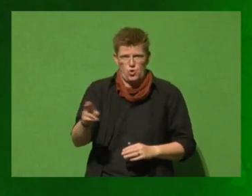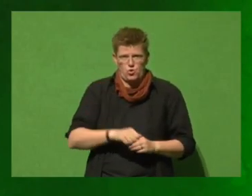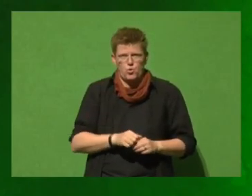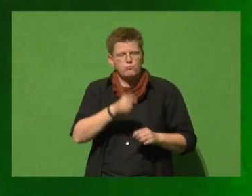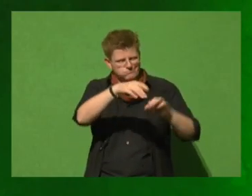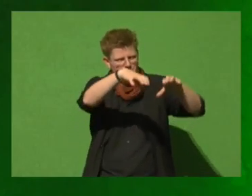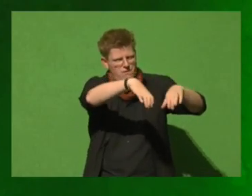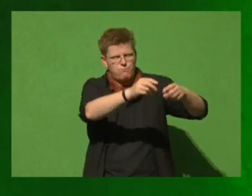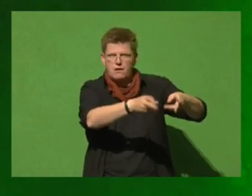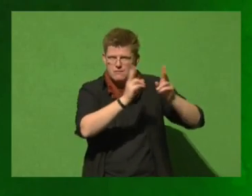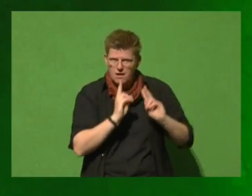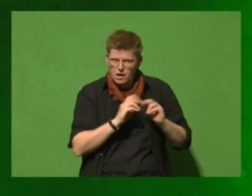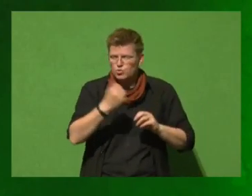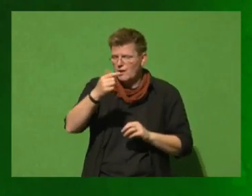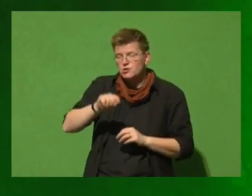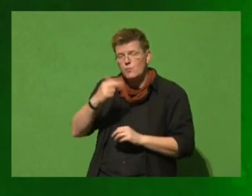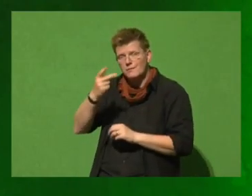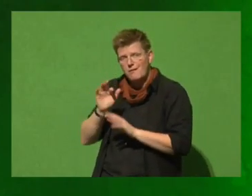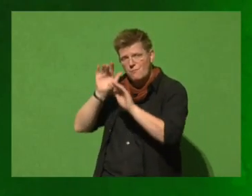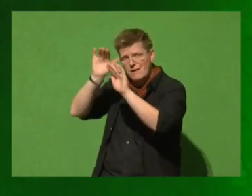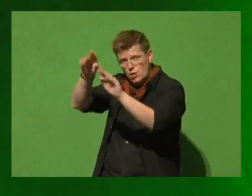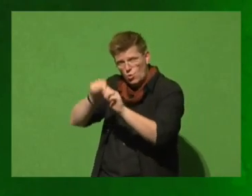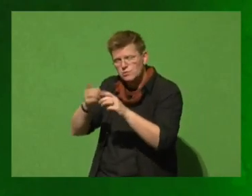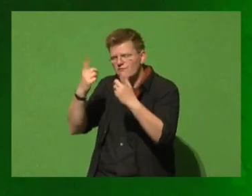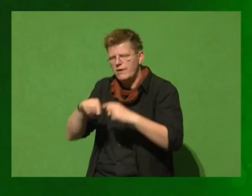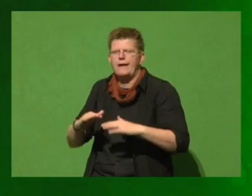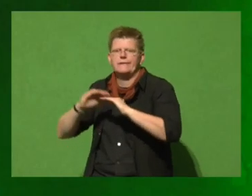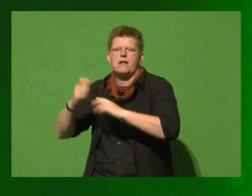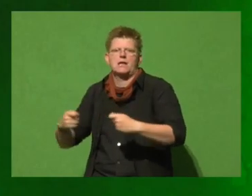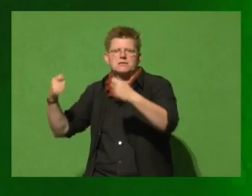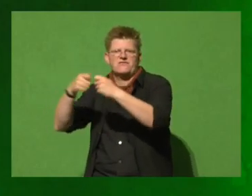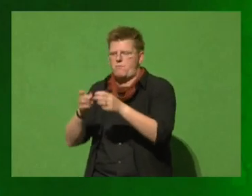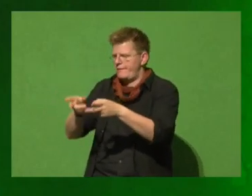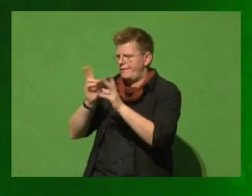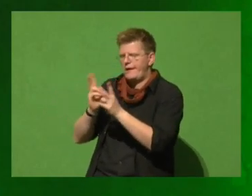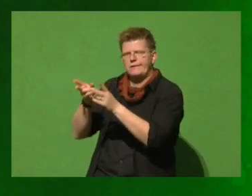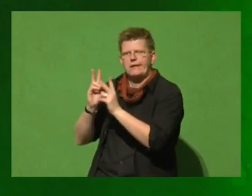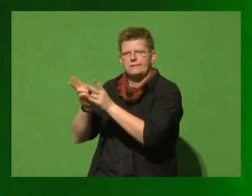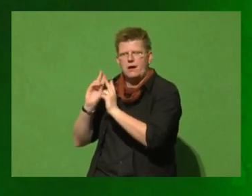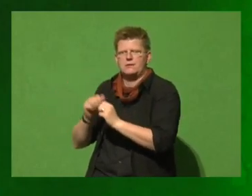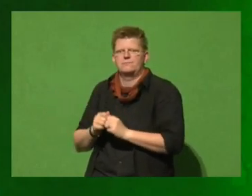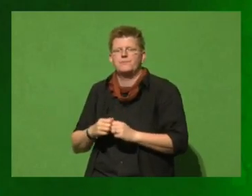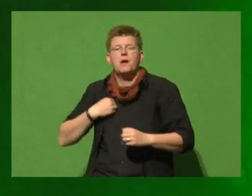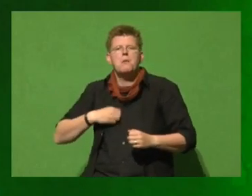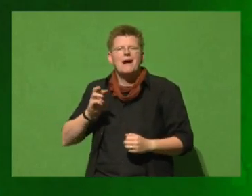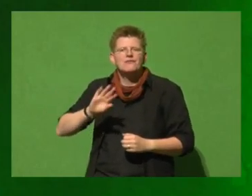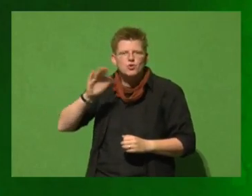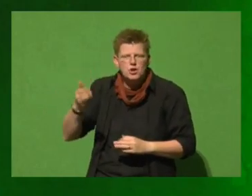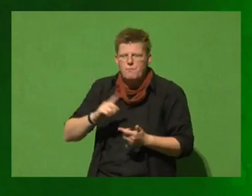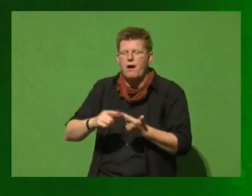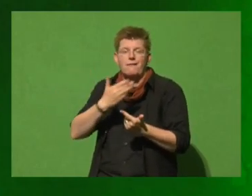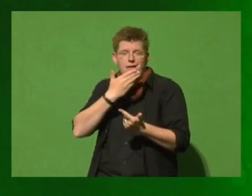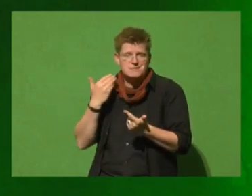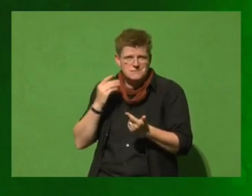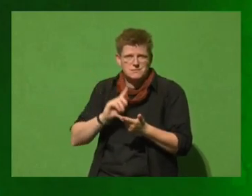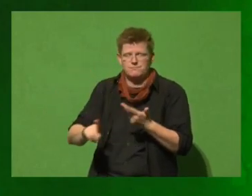aufgenommen und 1,3 Millionen haben wir bei den anderen Landesverbänden aufgenommen. Zu nennen sind da Baden-Württemberg, Hessen,